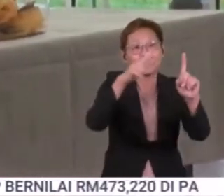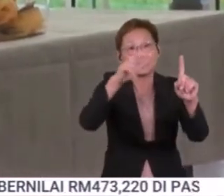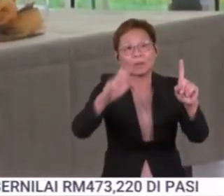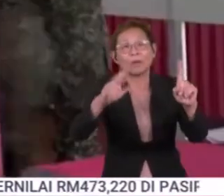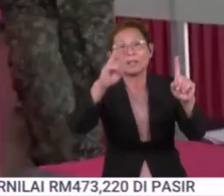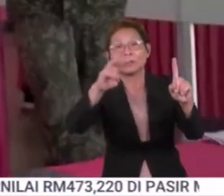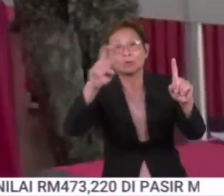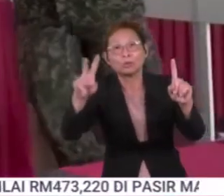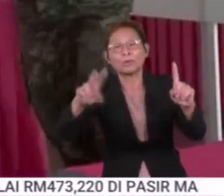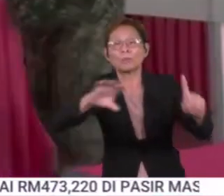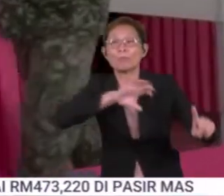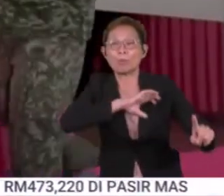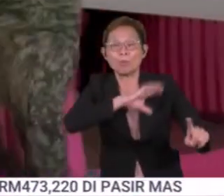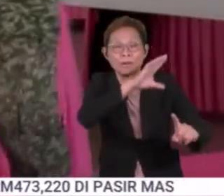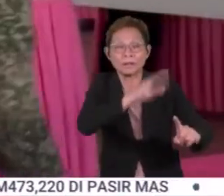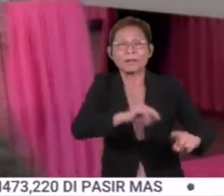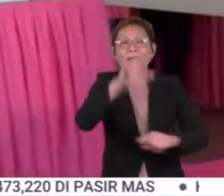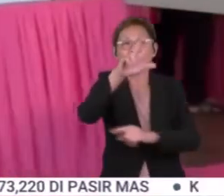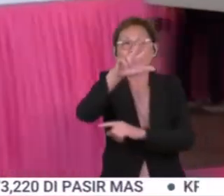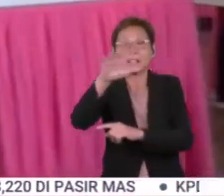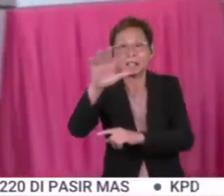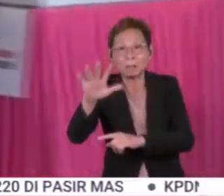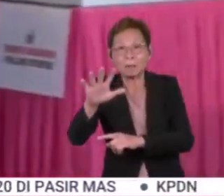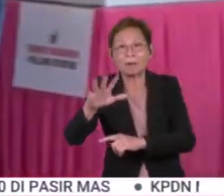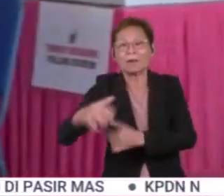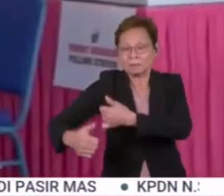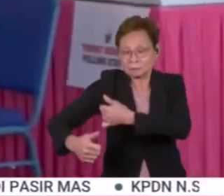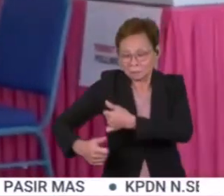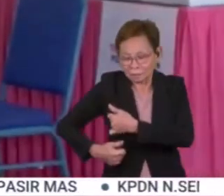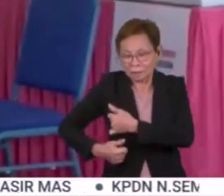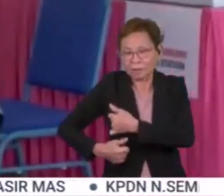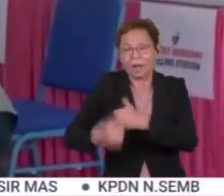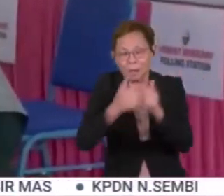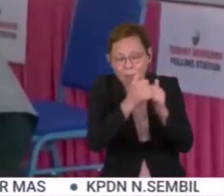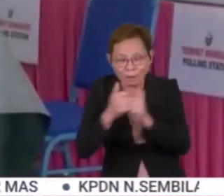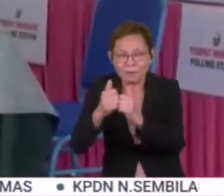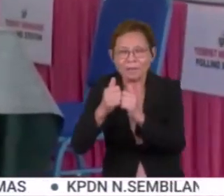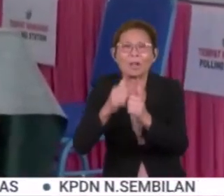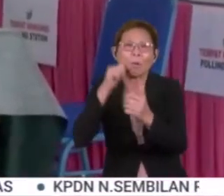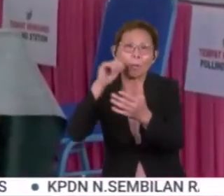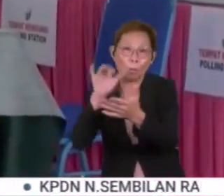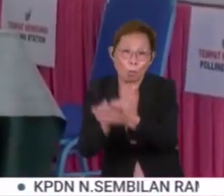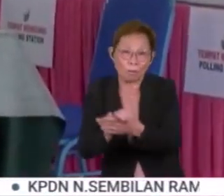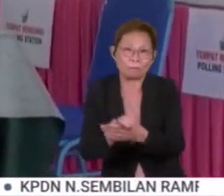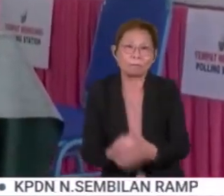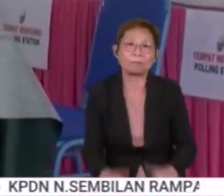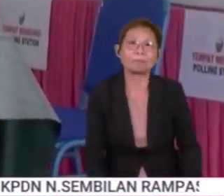1362 anggota Polis dan 35 anggota tentera bersama pasangan